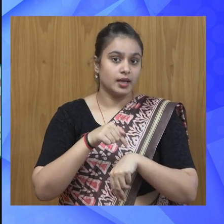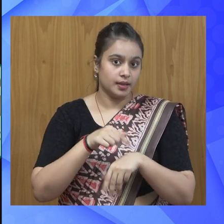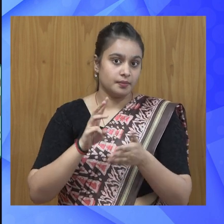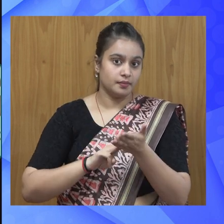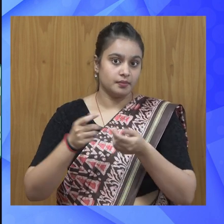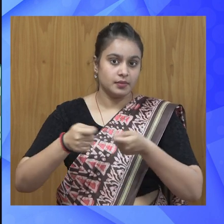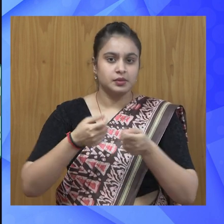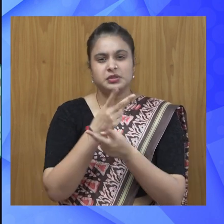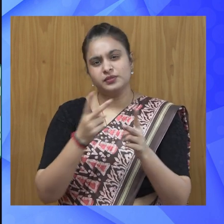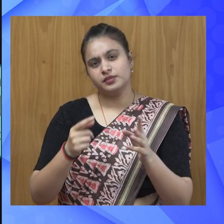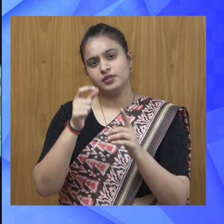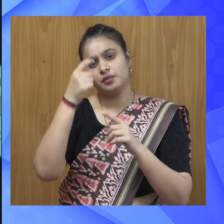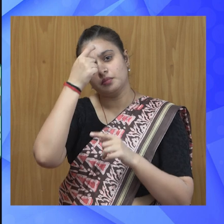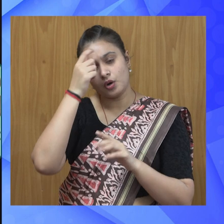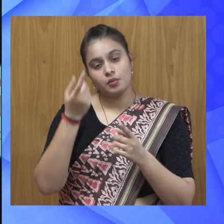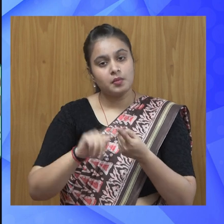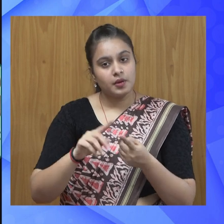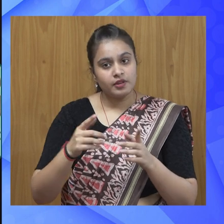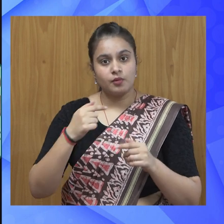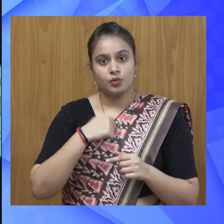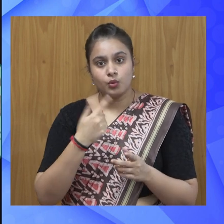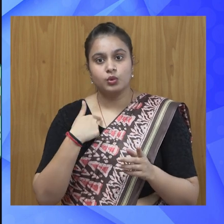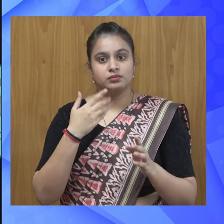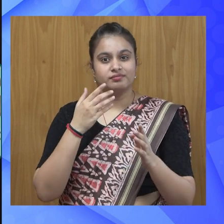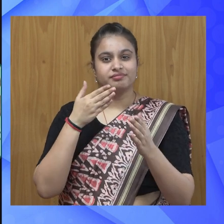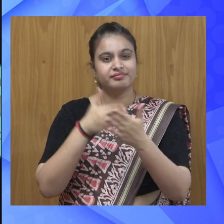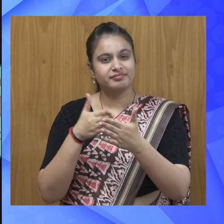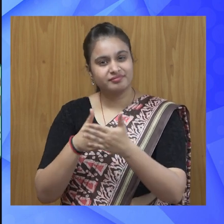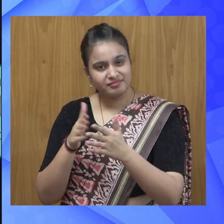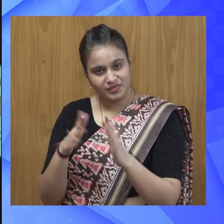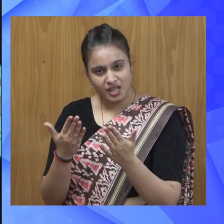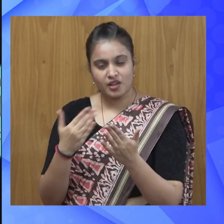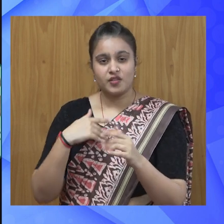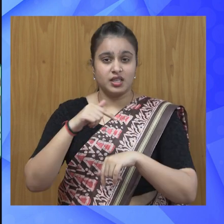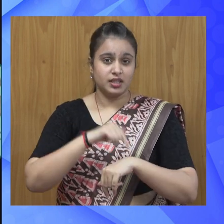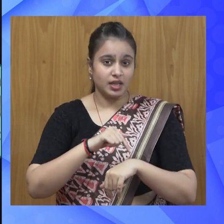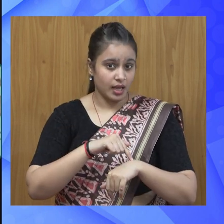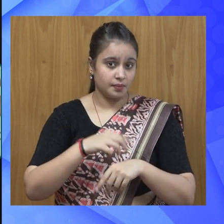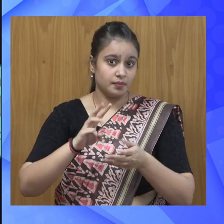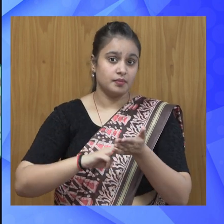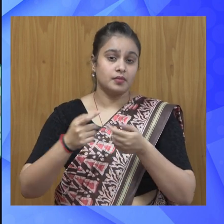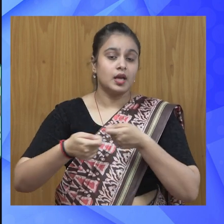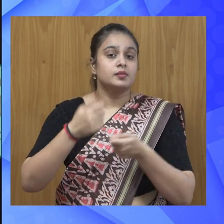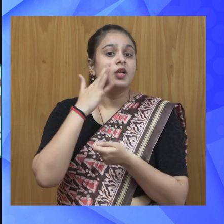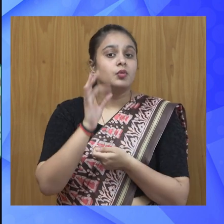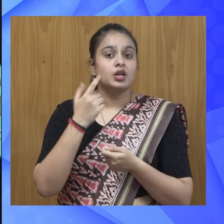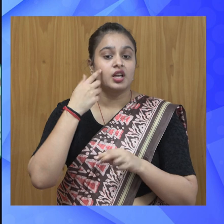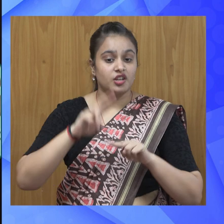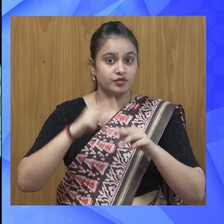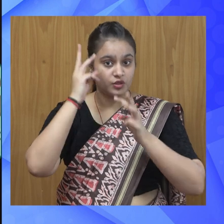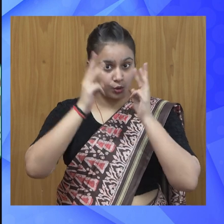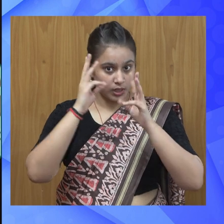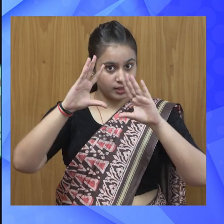बहुत सारी समस्या होती है, उसका कारण ये है हमारे डिस्ट्रैक्टर्स बहुत होते हैं, और इफेक्टिव टाइम मैनेजमेंट बहुत इंपॉर्टेंट है अगर आपको स्ट्रेस कम